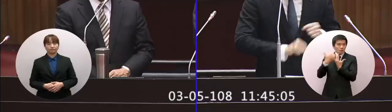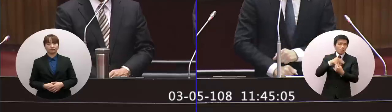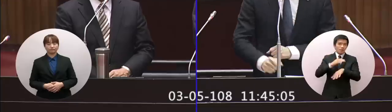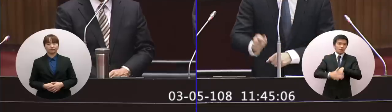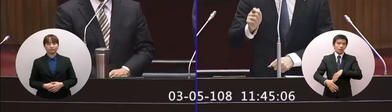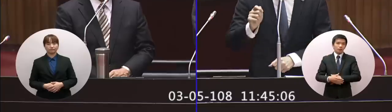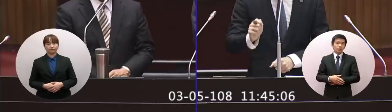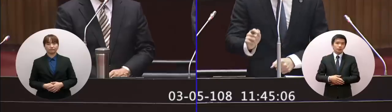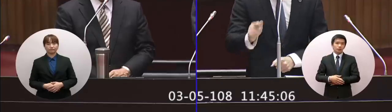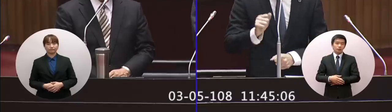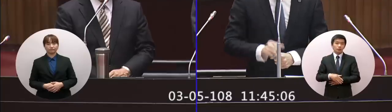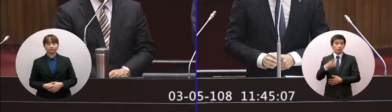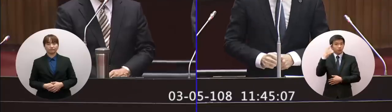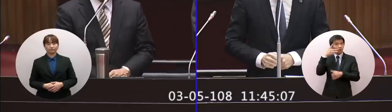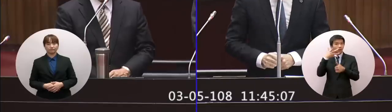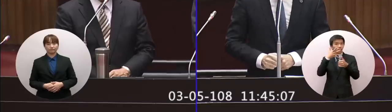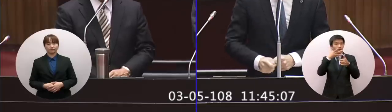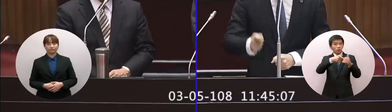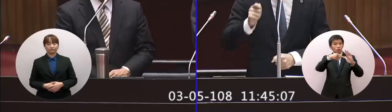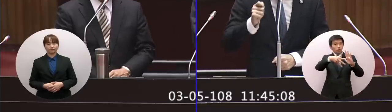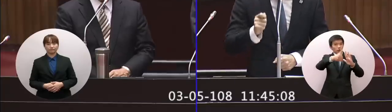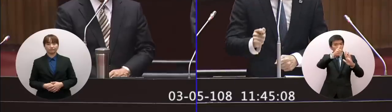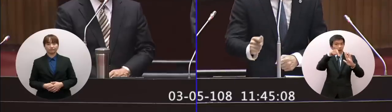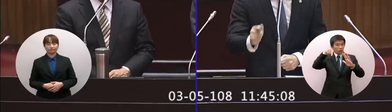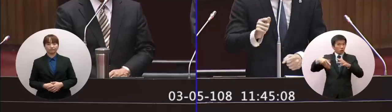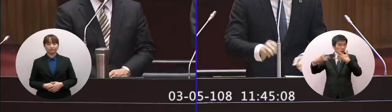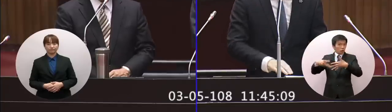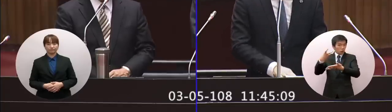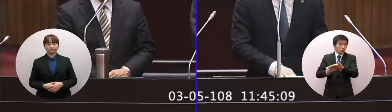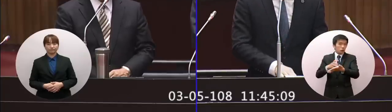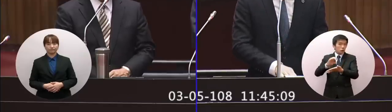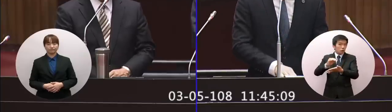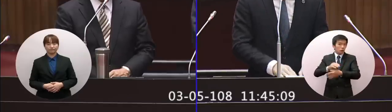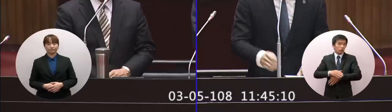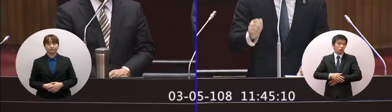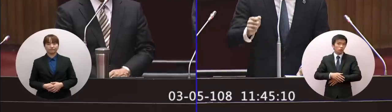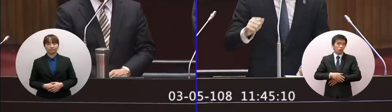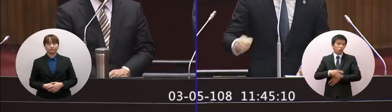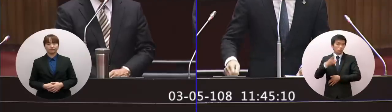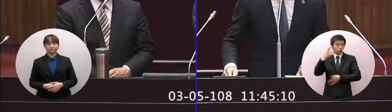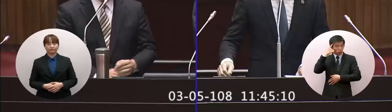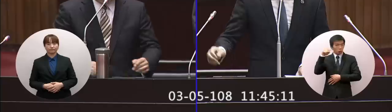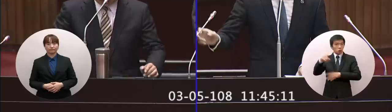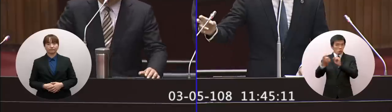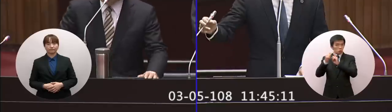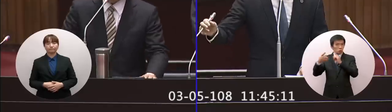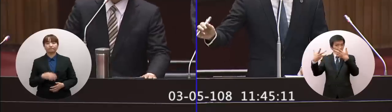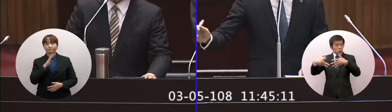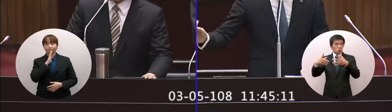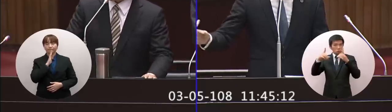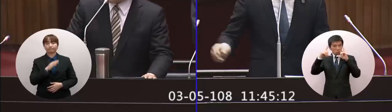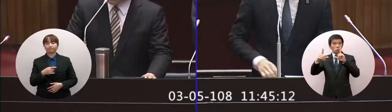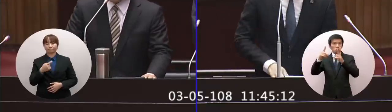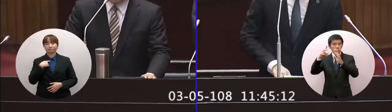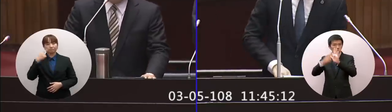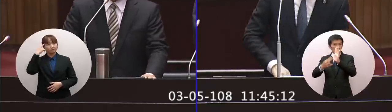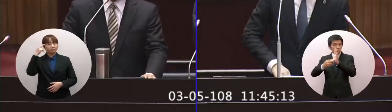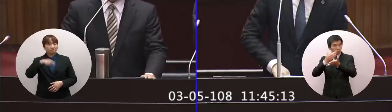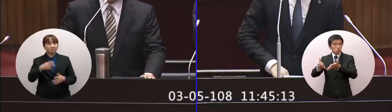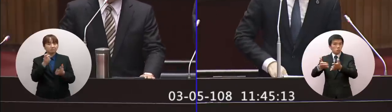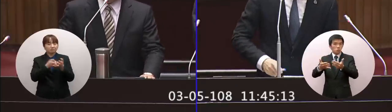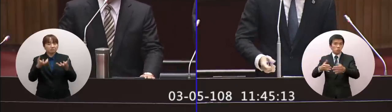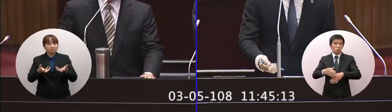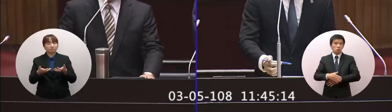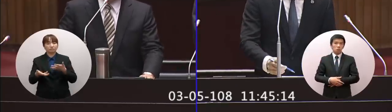想要请问院长，你认为讲这是毋是足严重的问题？啊，这是毋是咱应该爱好好来面对？ 是，我感觉这是足